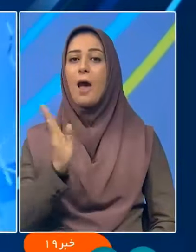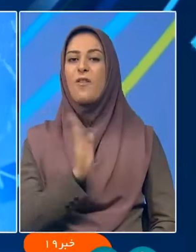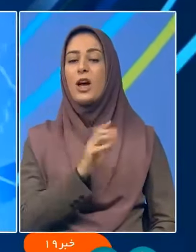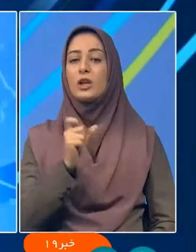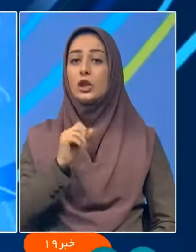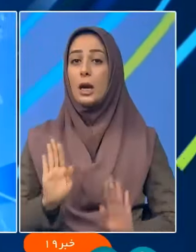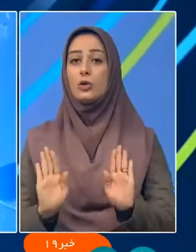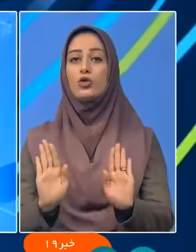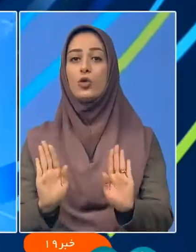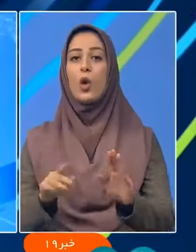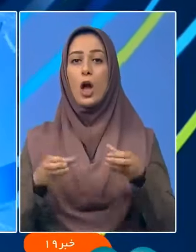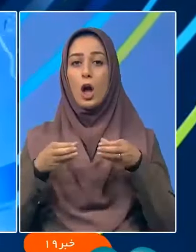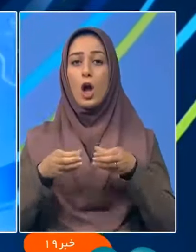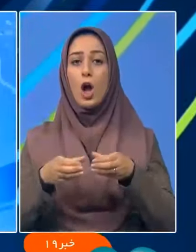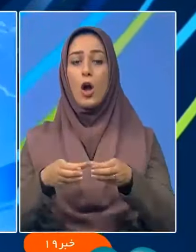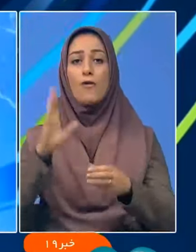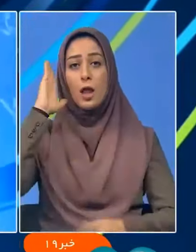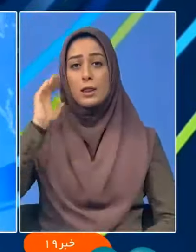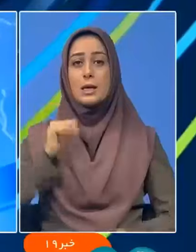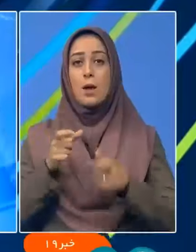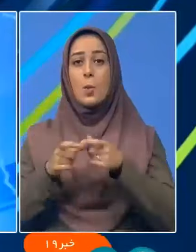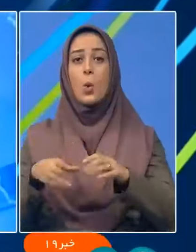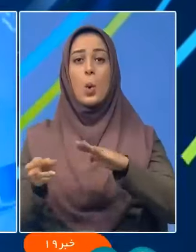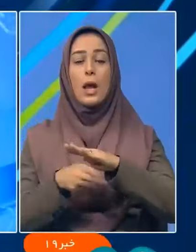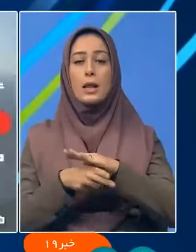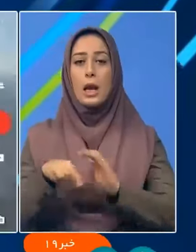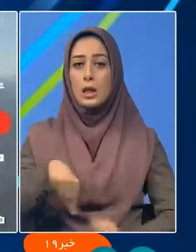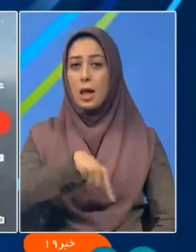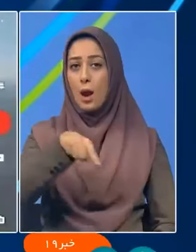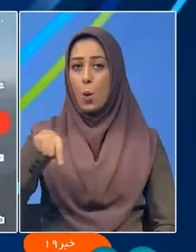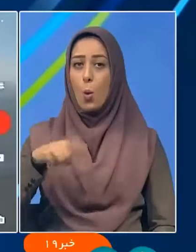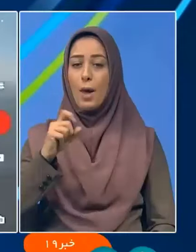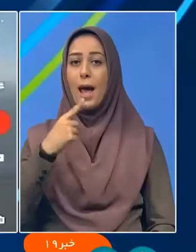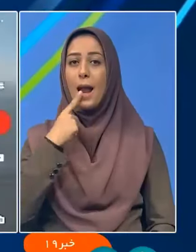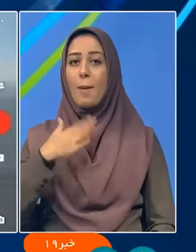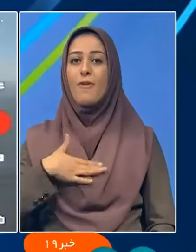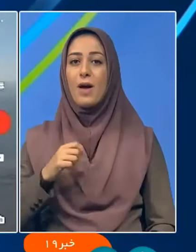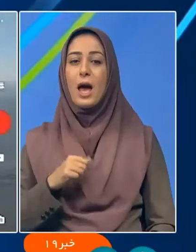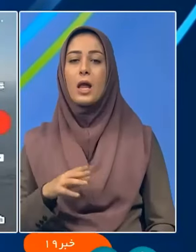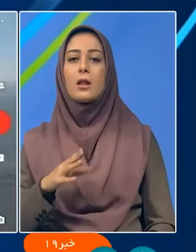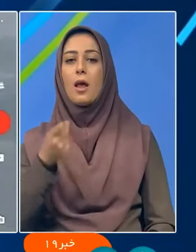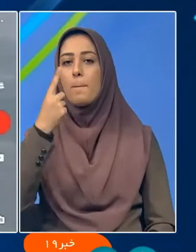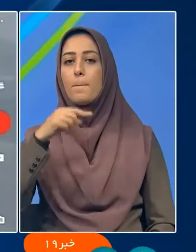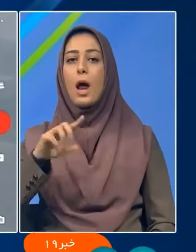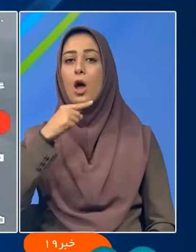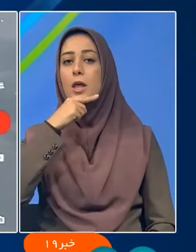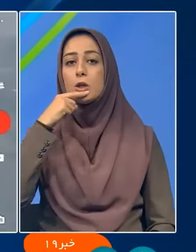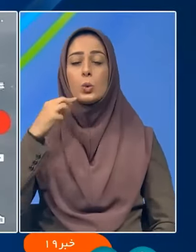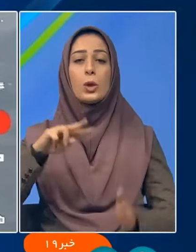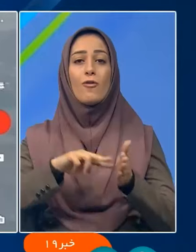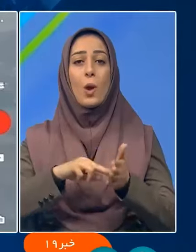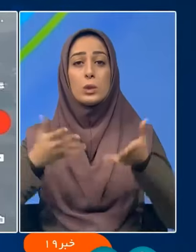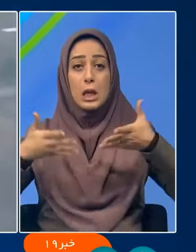شد. کاروان نظامی گروهک‌های تروریستی در حومه حلب و ادلب هدف جنگنده‌های سوری و روسی قرار گرفت و